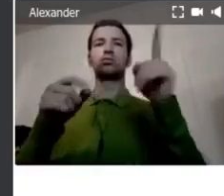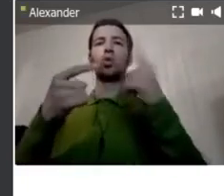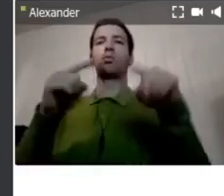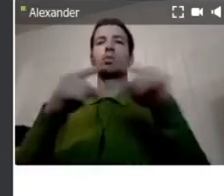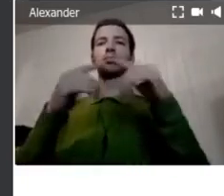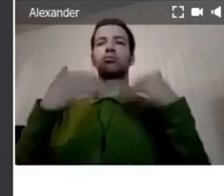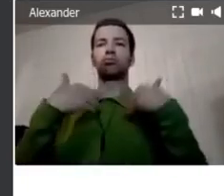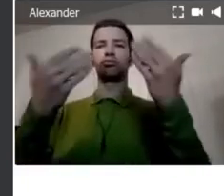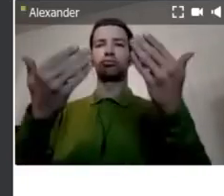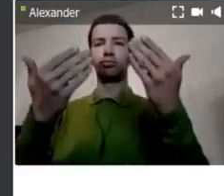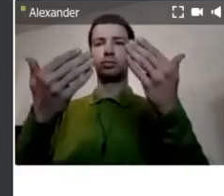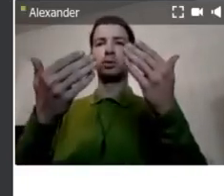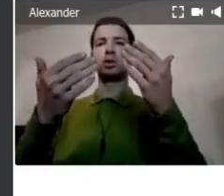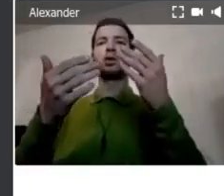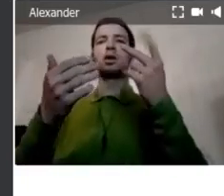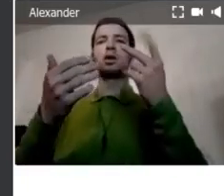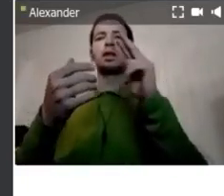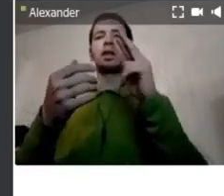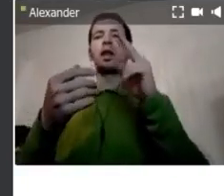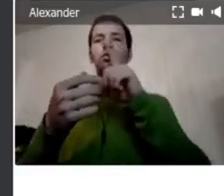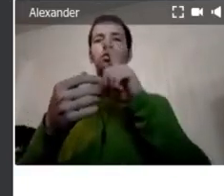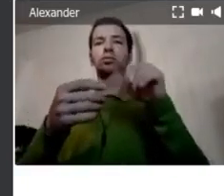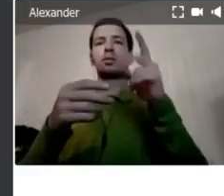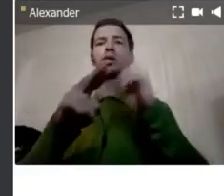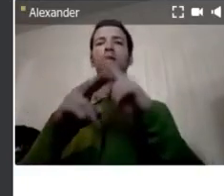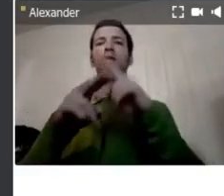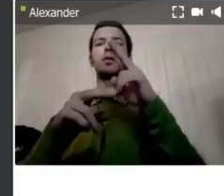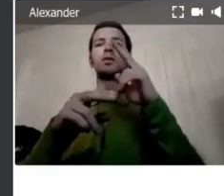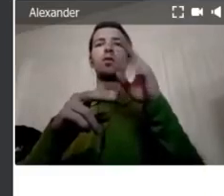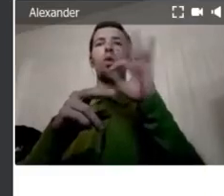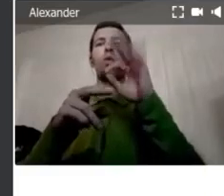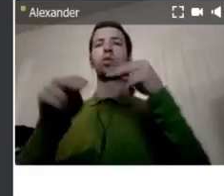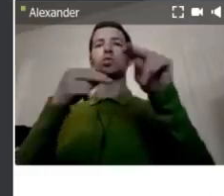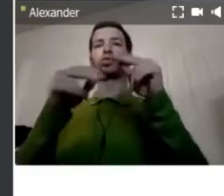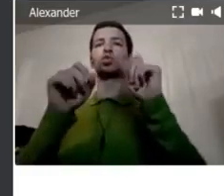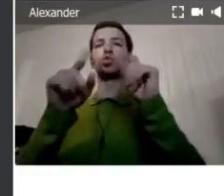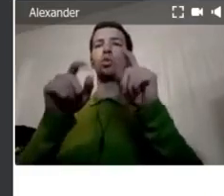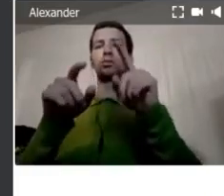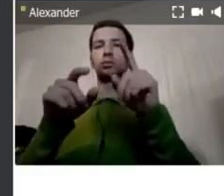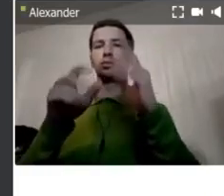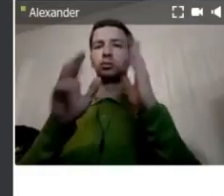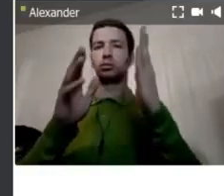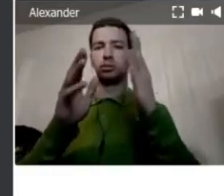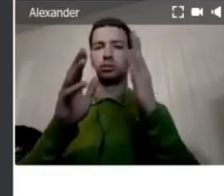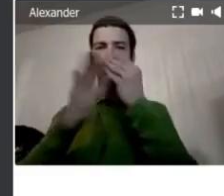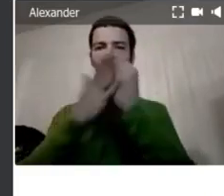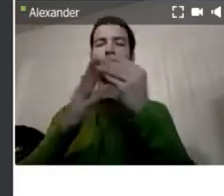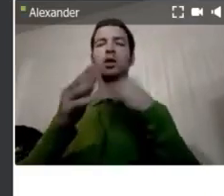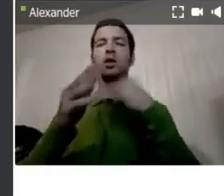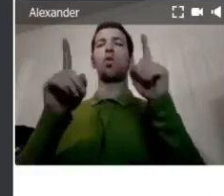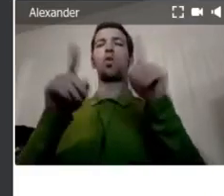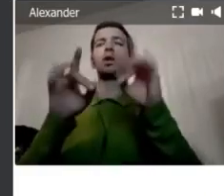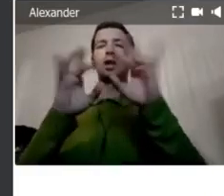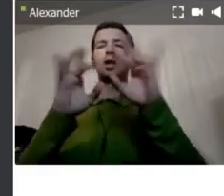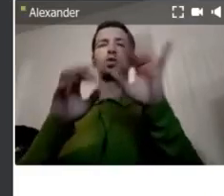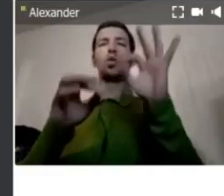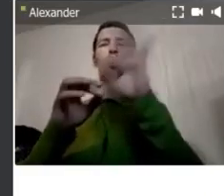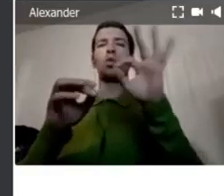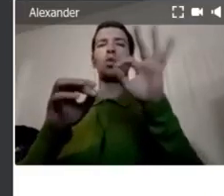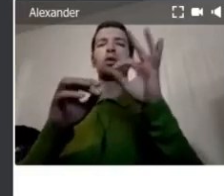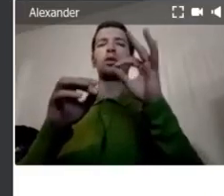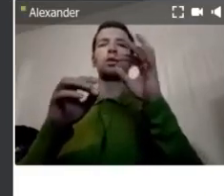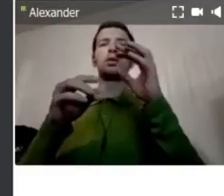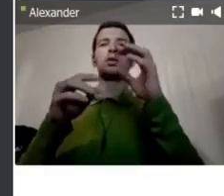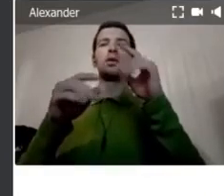компании Global Intergold для своих клиентов. Мы как клиенты должны понимать, что я вам коротко расскажу немножко о